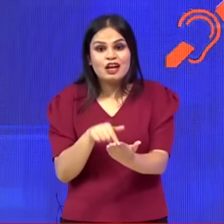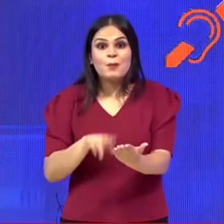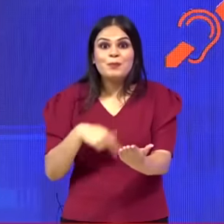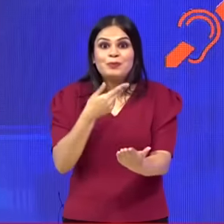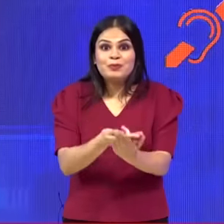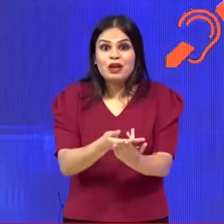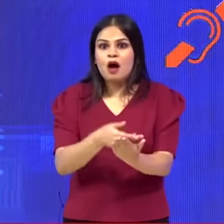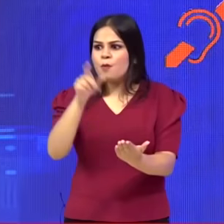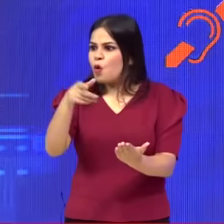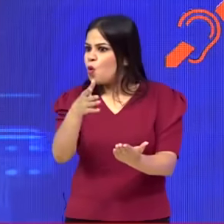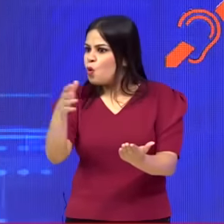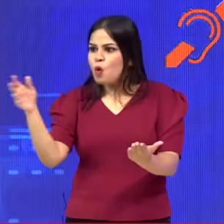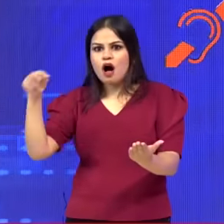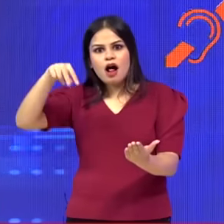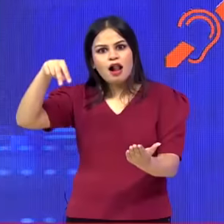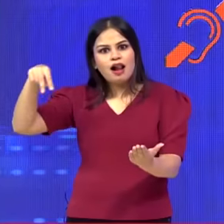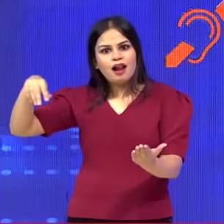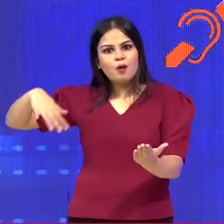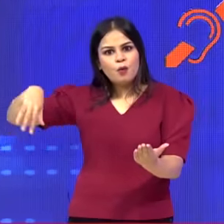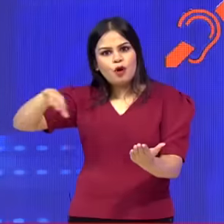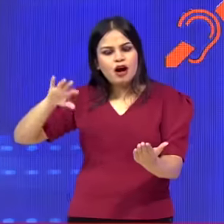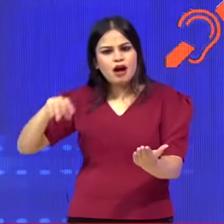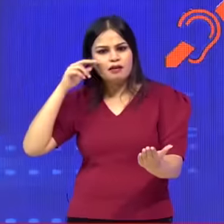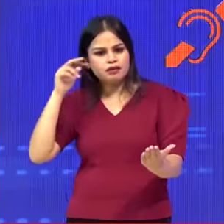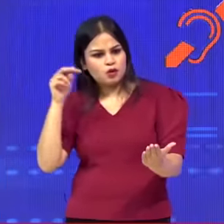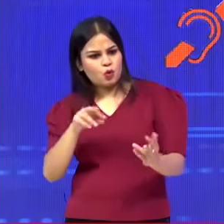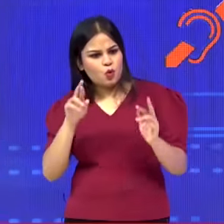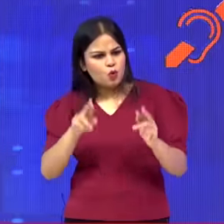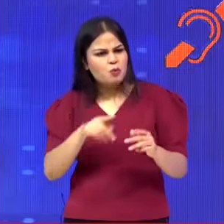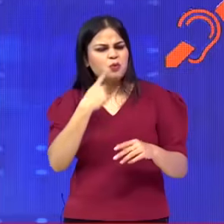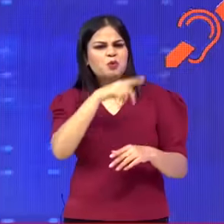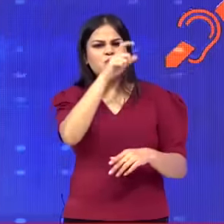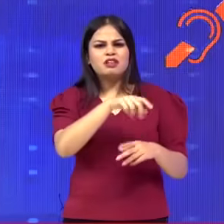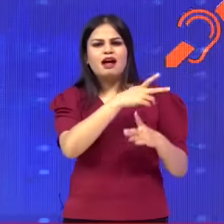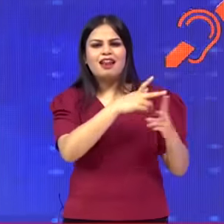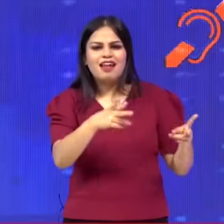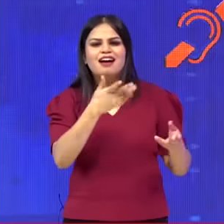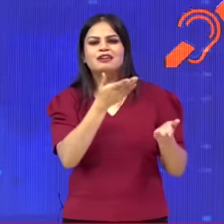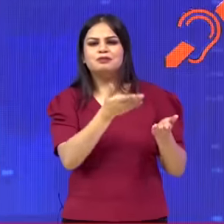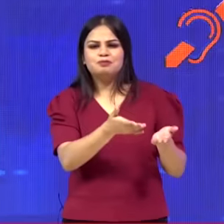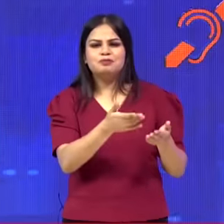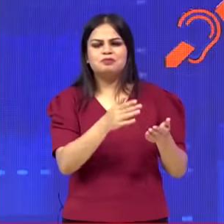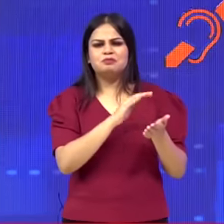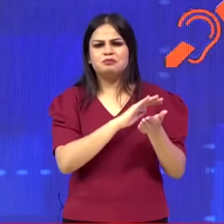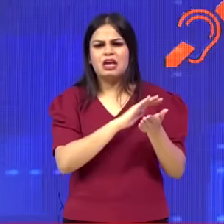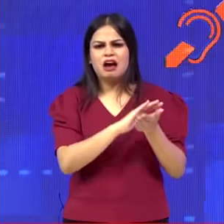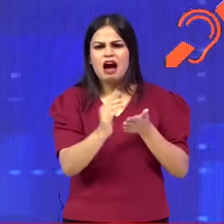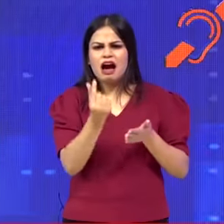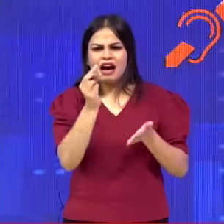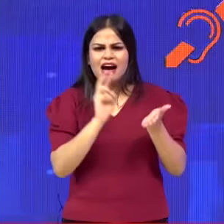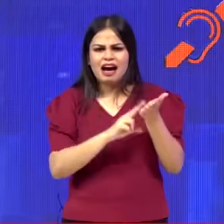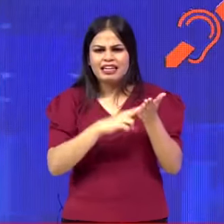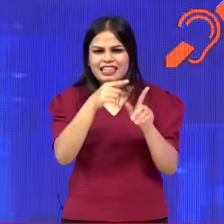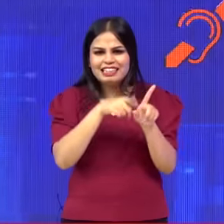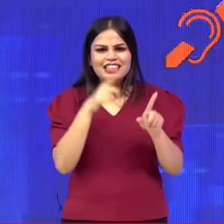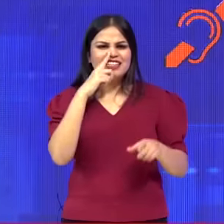अब जितने लोग वहाँ पर थे, आई थिंक हनी आंटी जावेद साहब की मिसेस हनी आंटी हरी हनी रानी वो थी